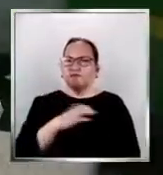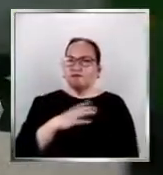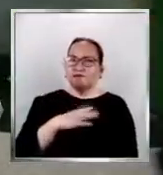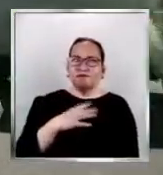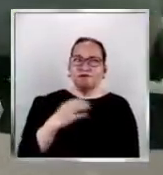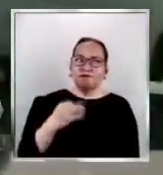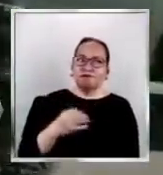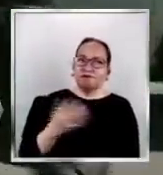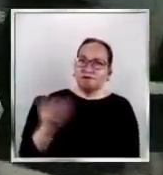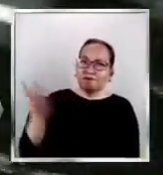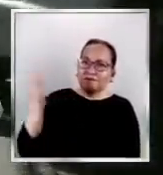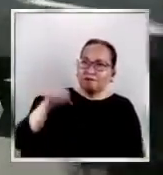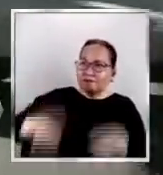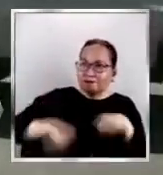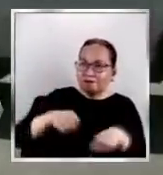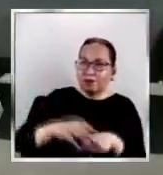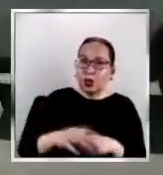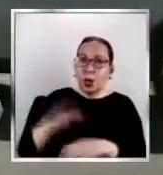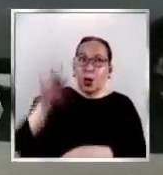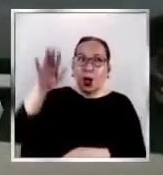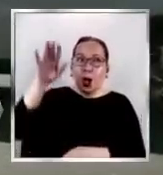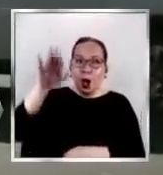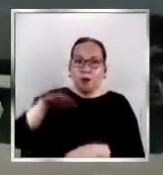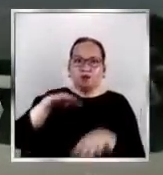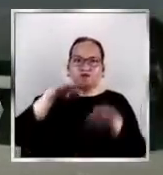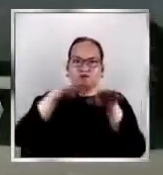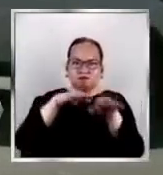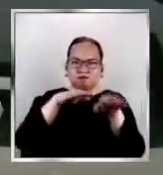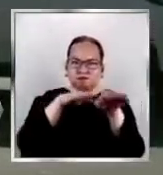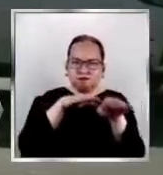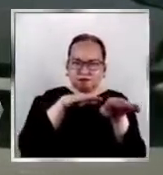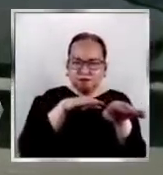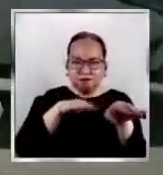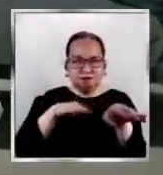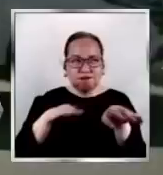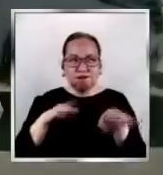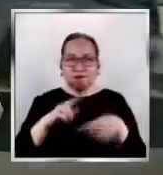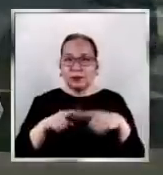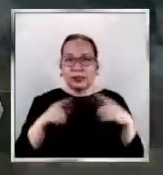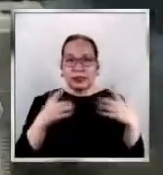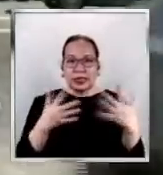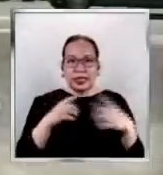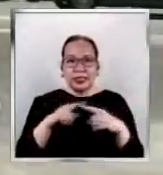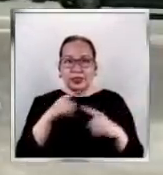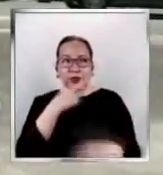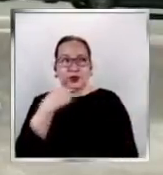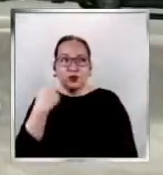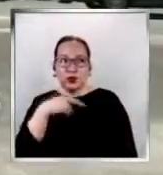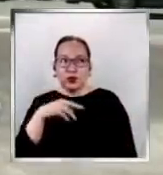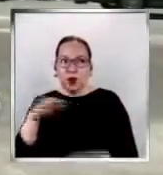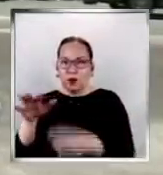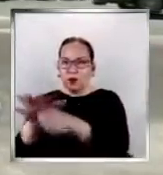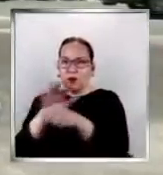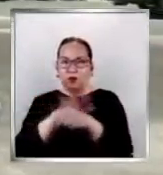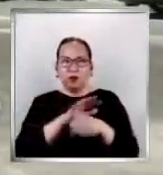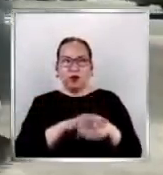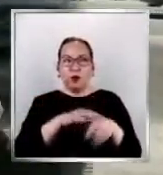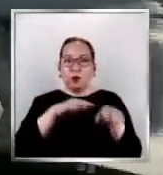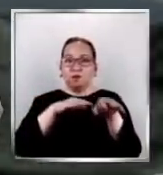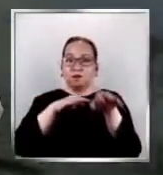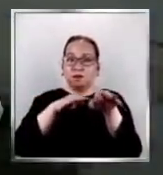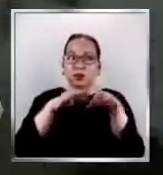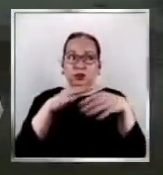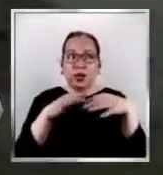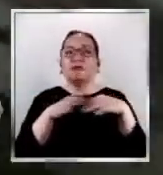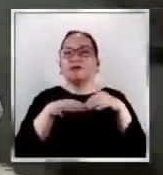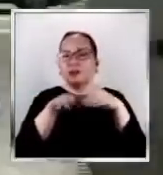Bandang hapon, bumigat ang daloy ng trapiko sa mga kalsada sa tapat ng mga magkakasunod na restaurants. Pero pagkalagpas nito, banayad na ang andar ng